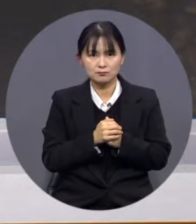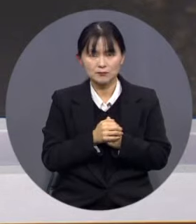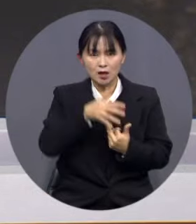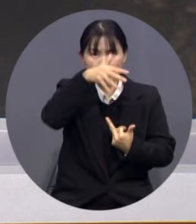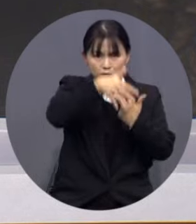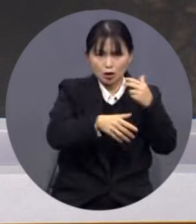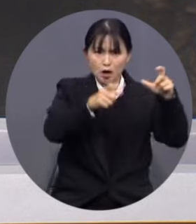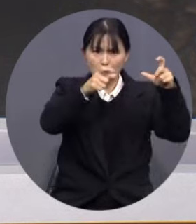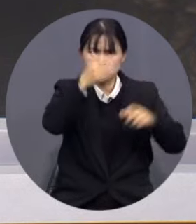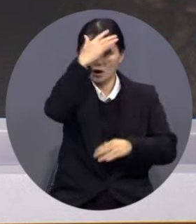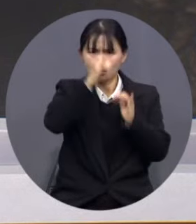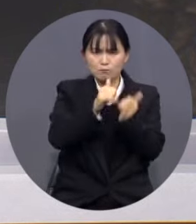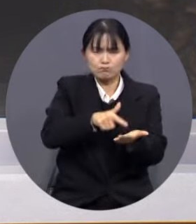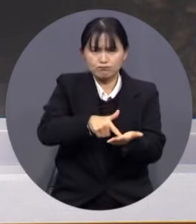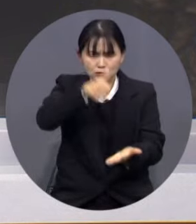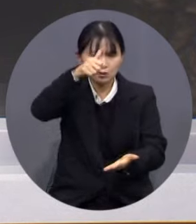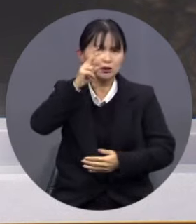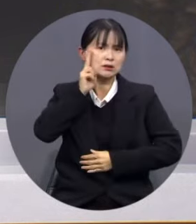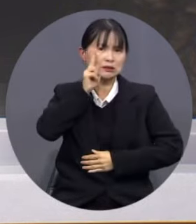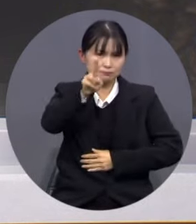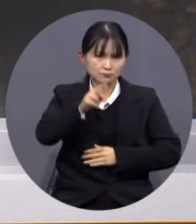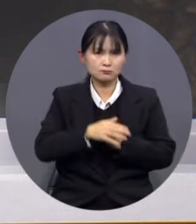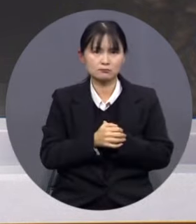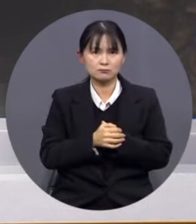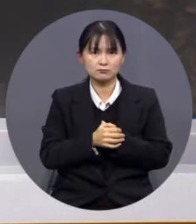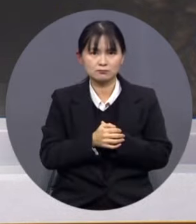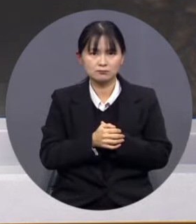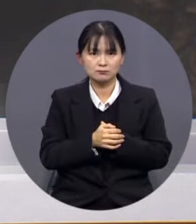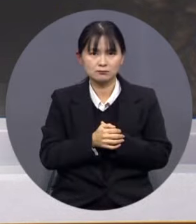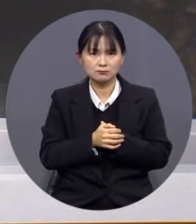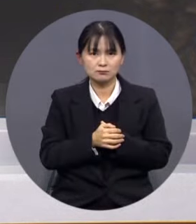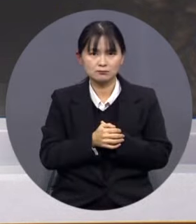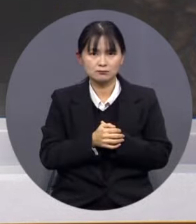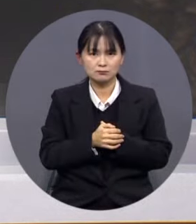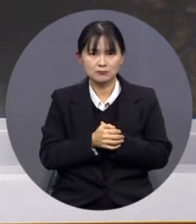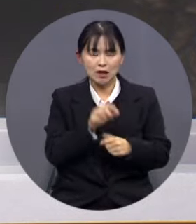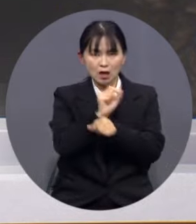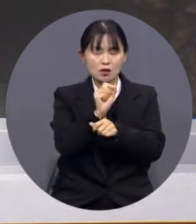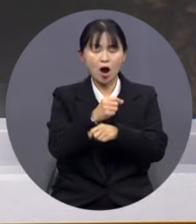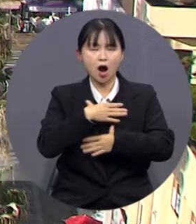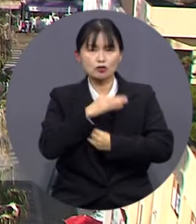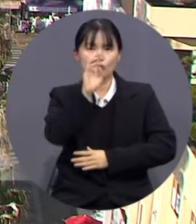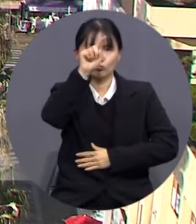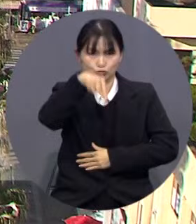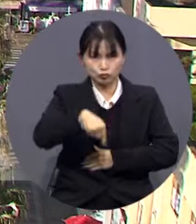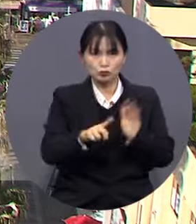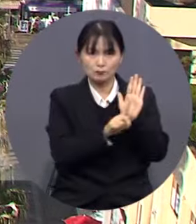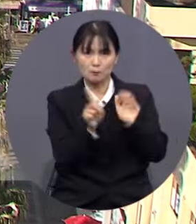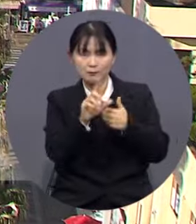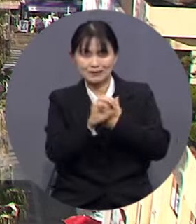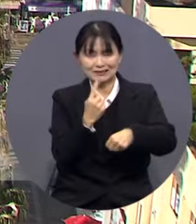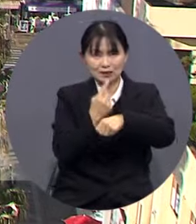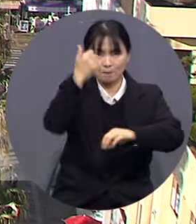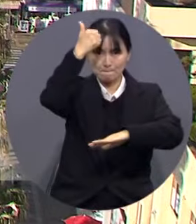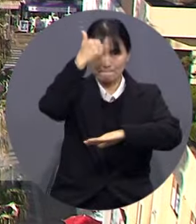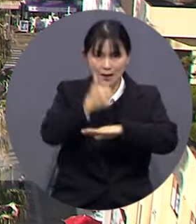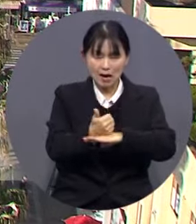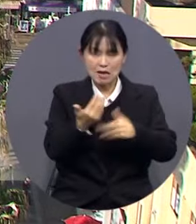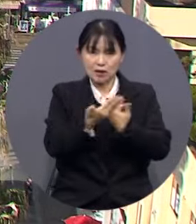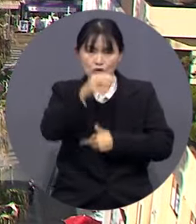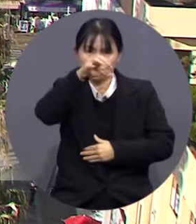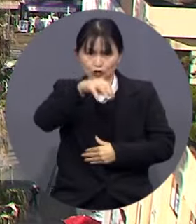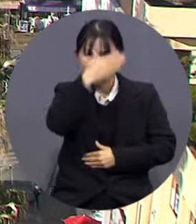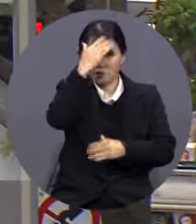서귀포 지역의 청년 부족 현상이 심각한 것으로 나타났습니다. 행정안전부에 따르면 지난해 말 기준 제주 지역